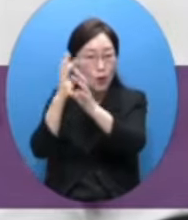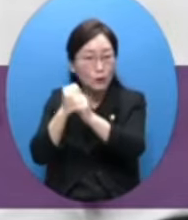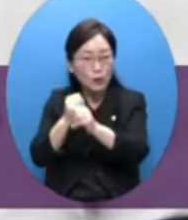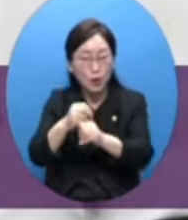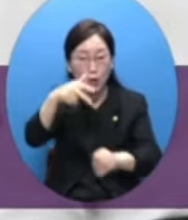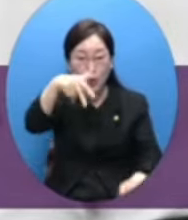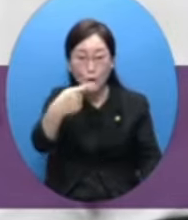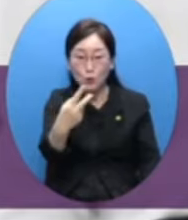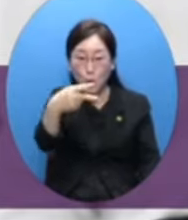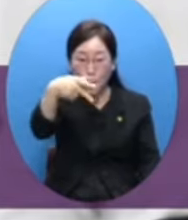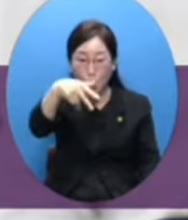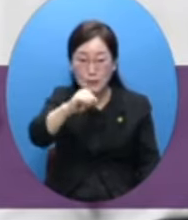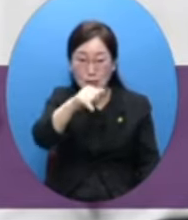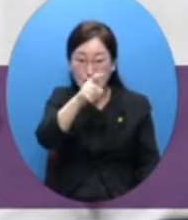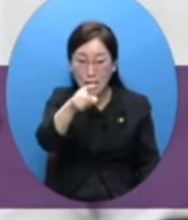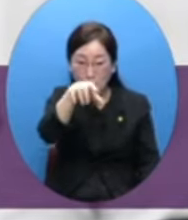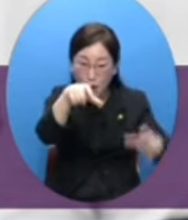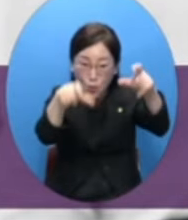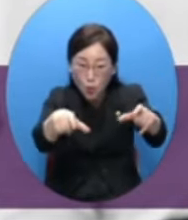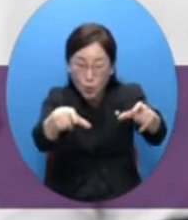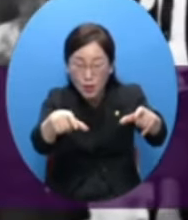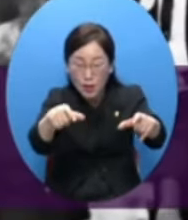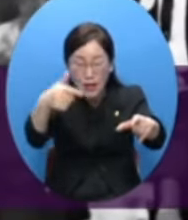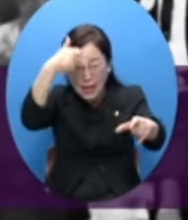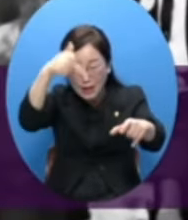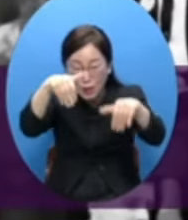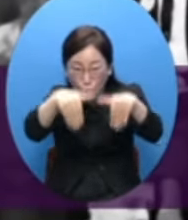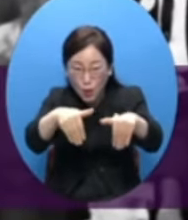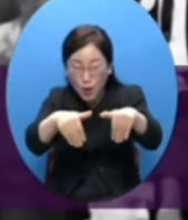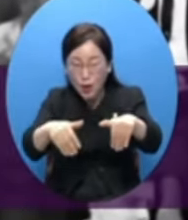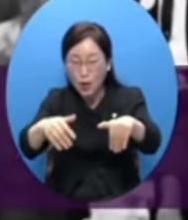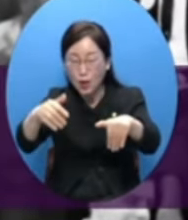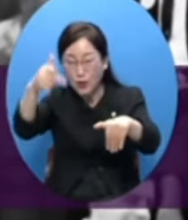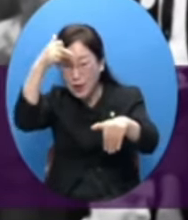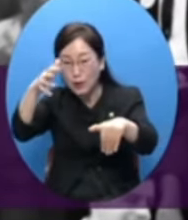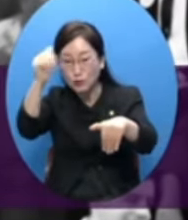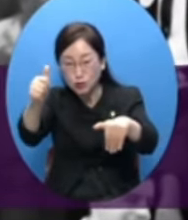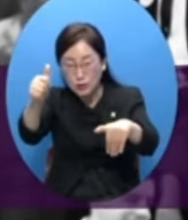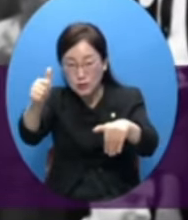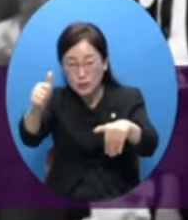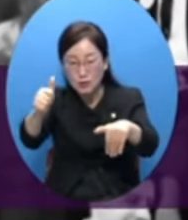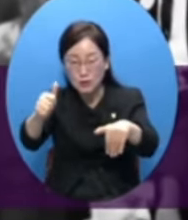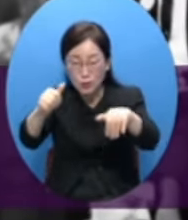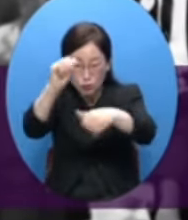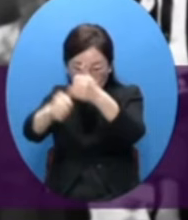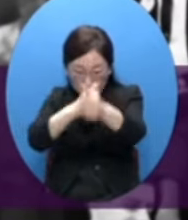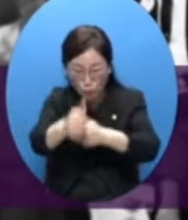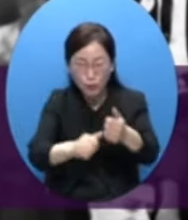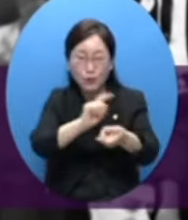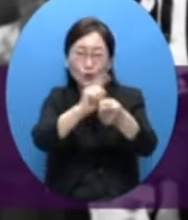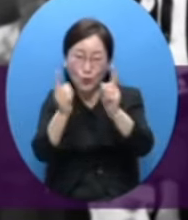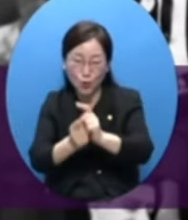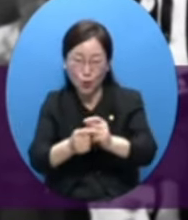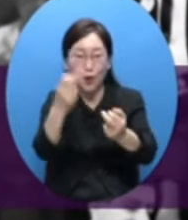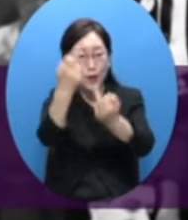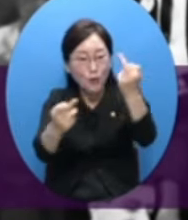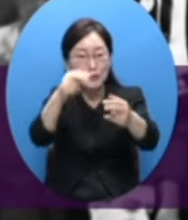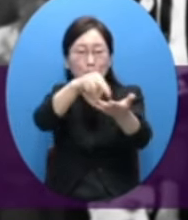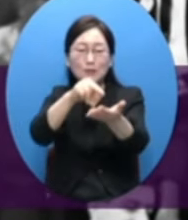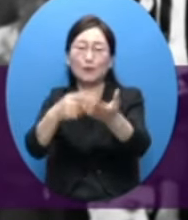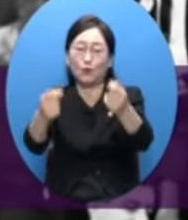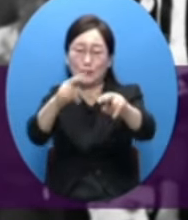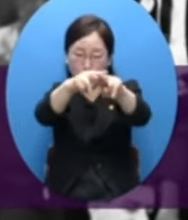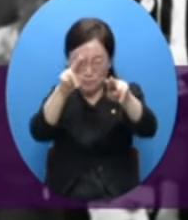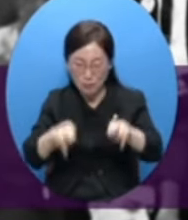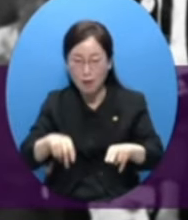조지아의 붉은 언덕 위에 옛 노예의 후손들과 옛 주인의 후손들이 형제의 사랑으로 식탁에 함께 둘러앉는 날이 오리라는